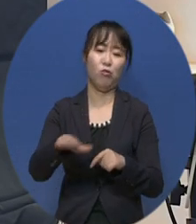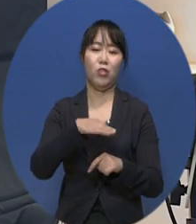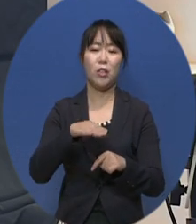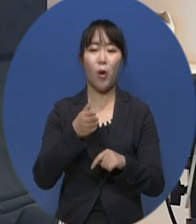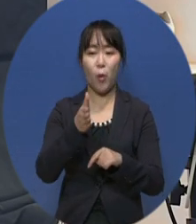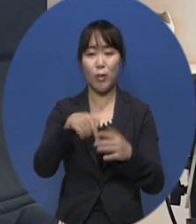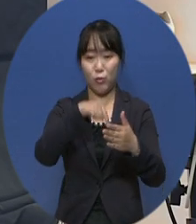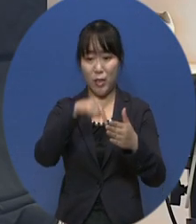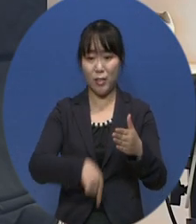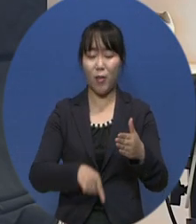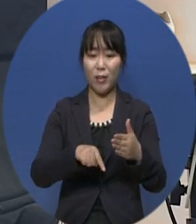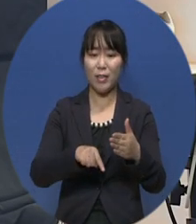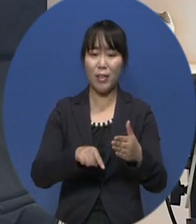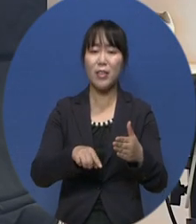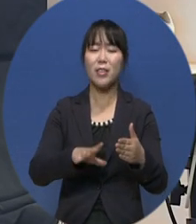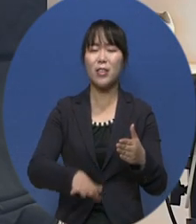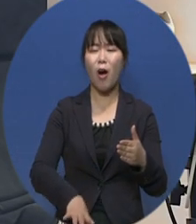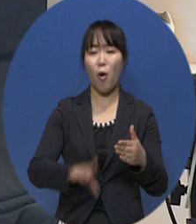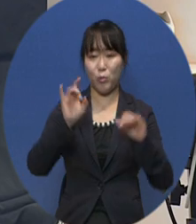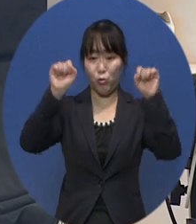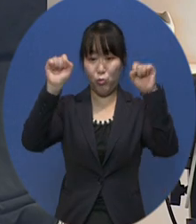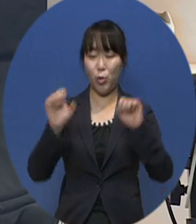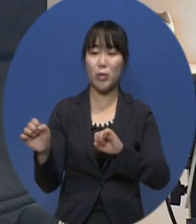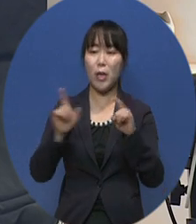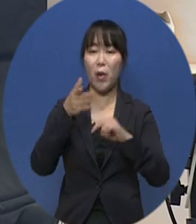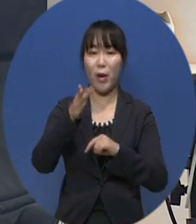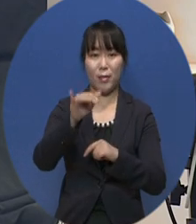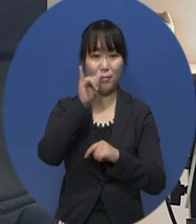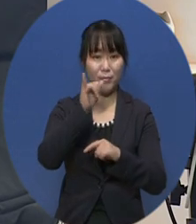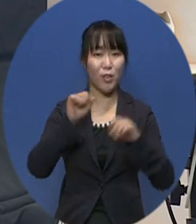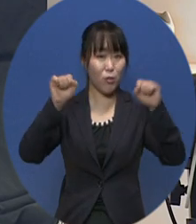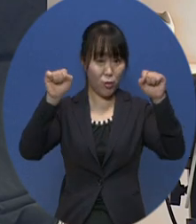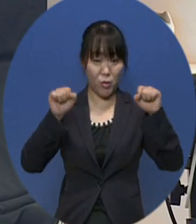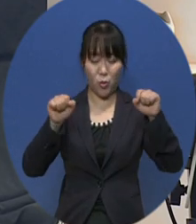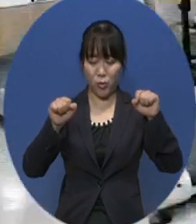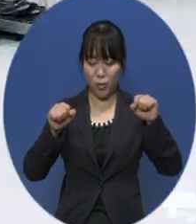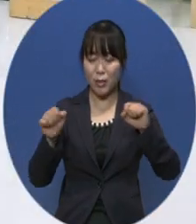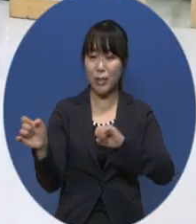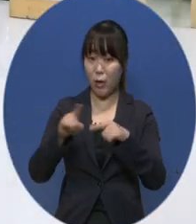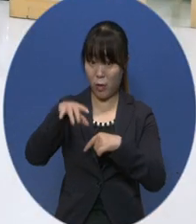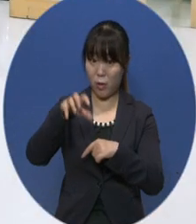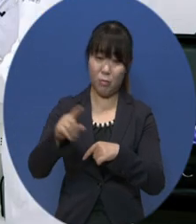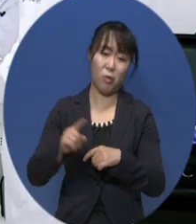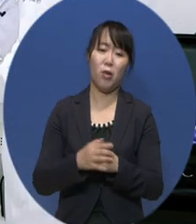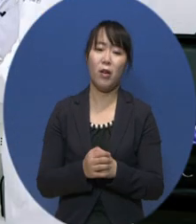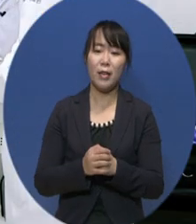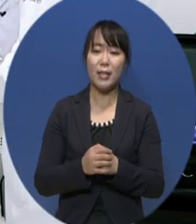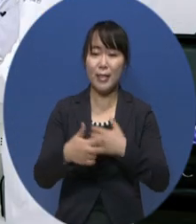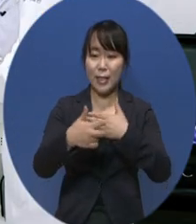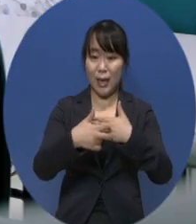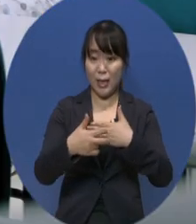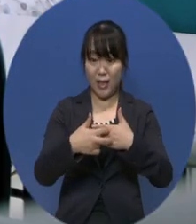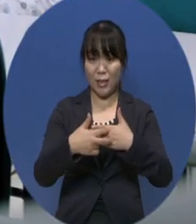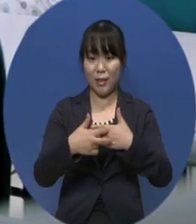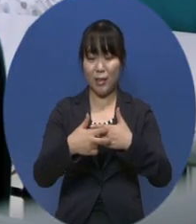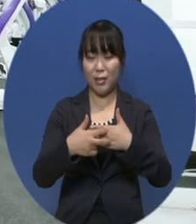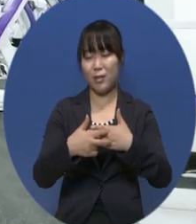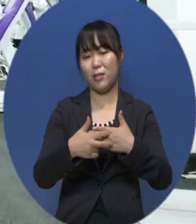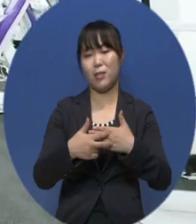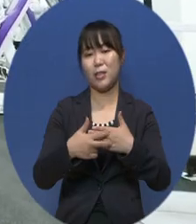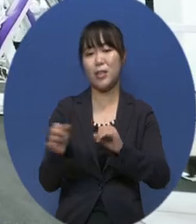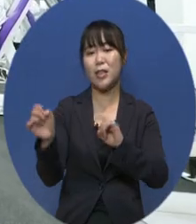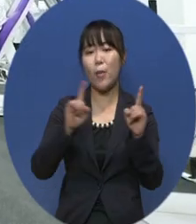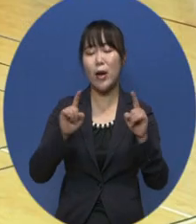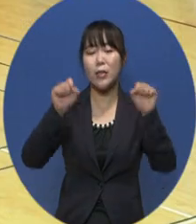과 중에는 재활약과 중에 처음 운동재활과를 운영합니다. 그래서 운동재활과에서 하는 거는 거기서 이제 장애인들이 네.